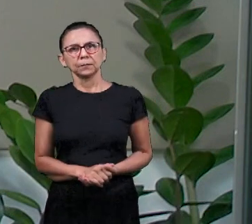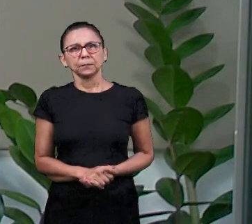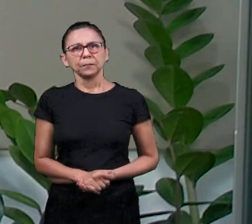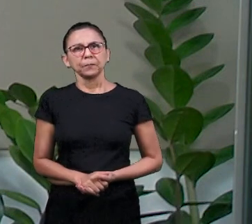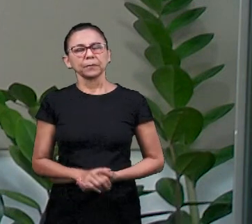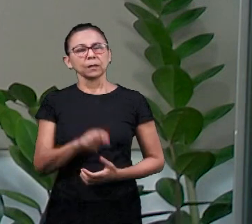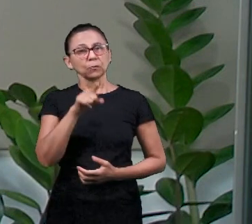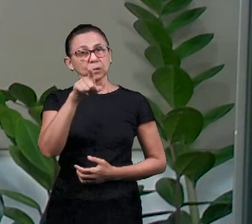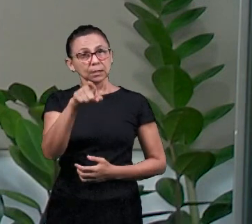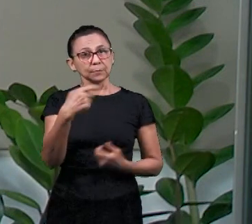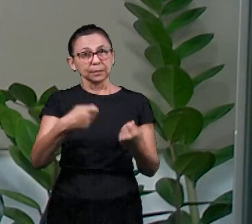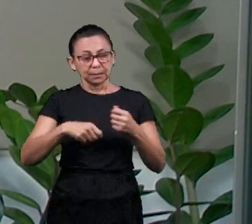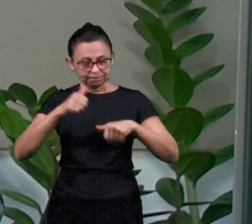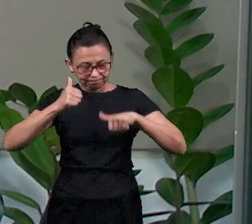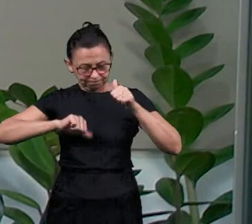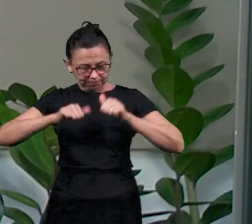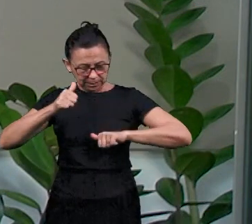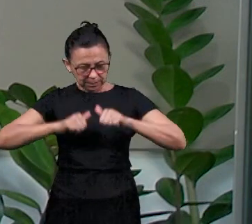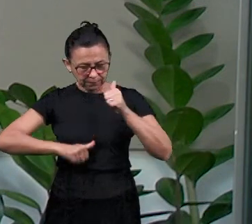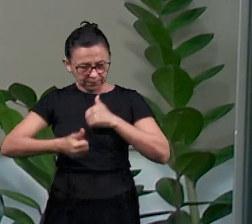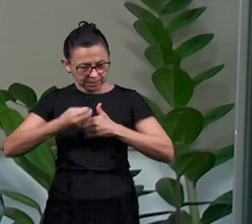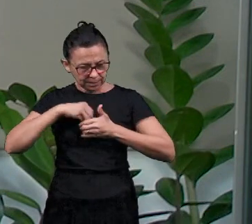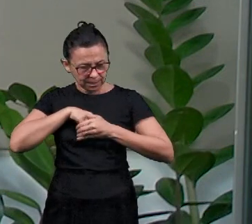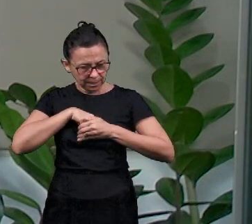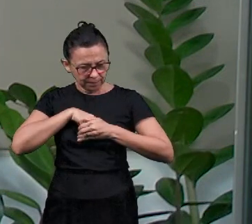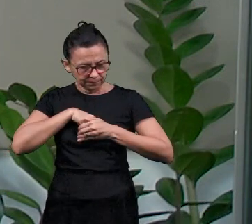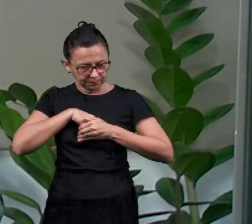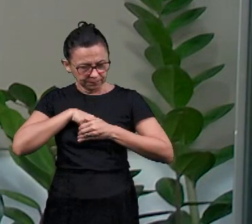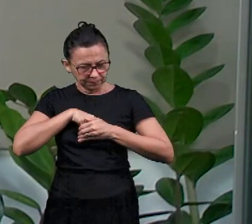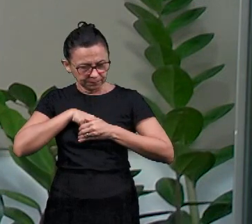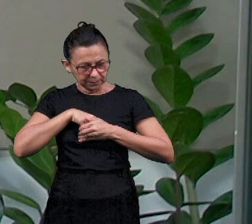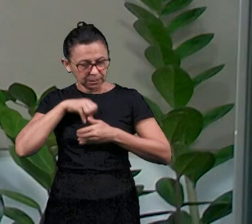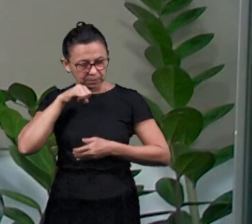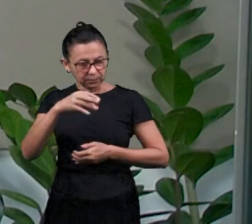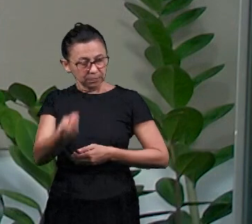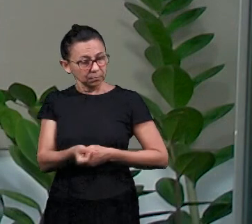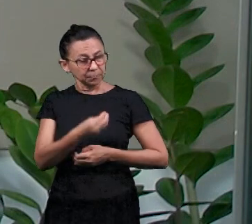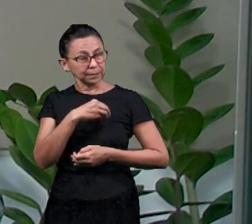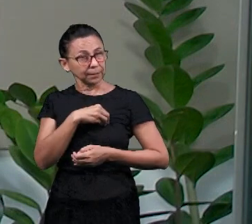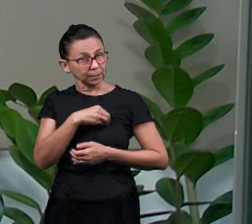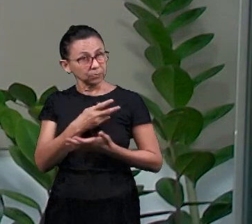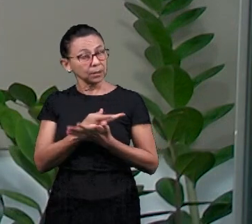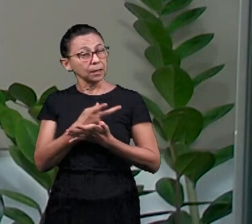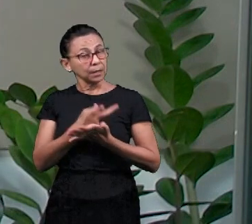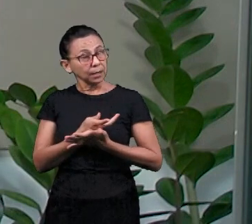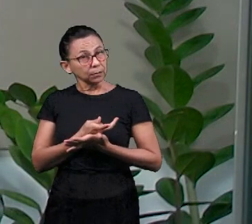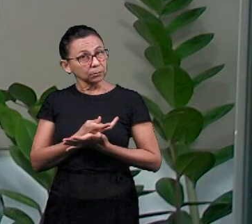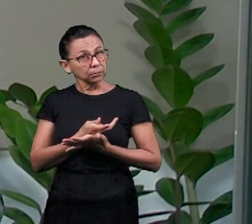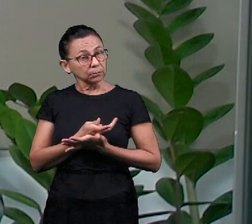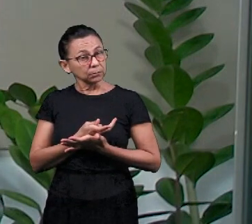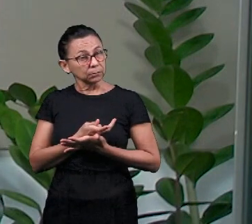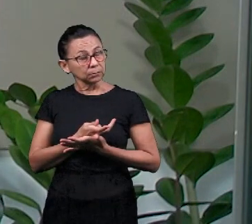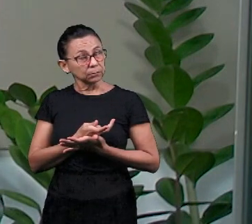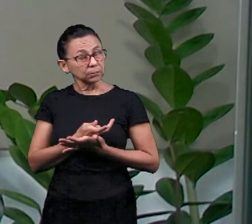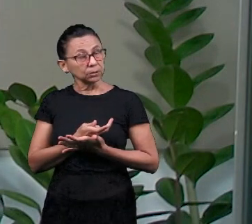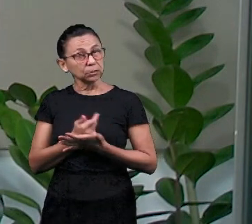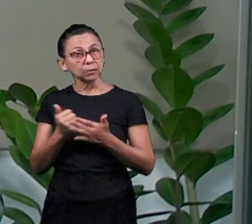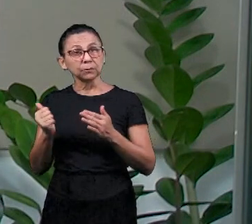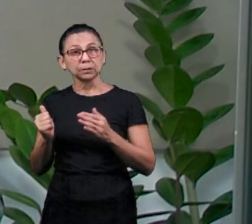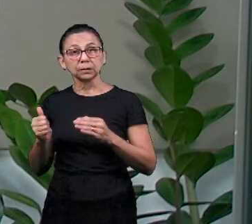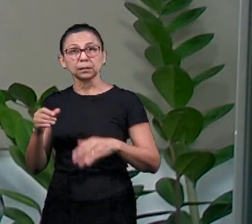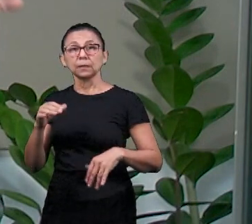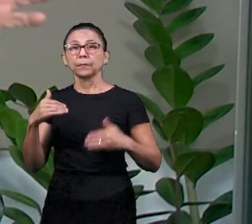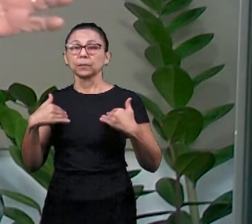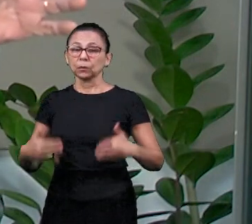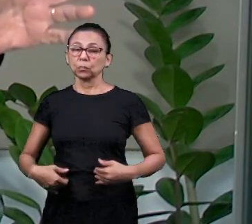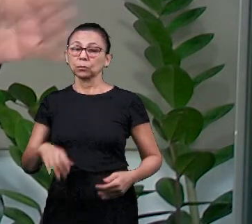Parce que celui qui mange et boit sans discerner le corps de Christ, il ne discerne pas le corps de Christ quand il n'est pas dans l'esprit. Il ne sait pas qu'est-ce